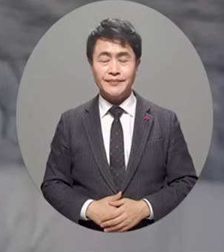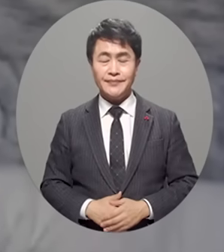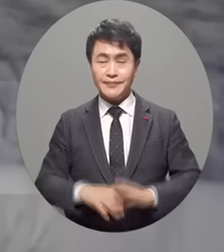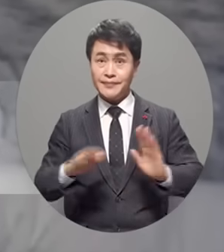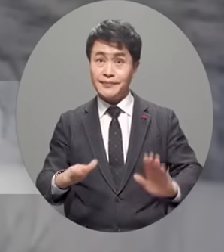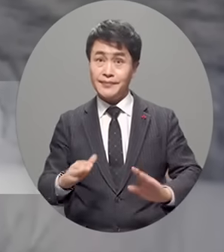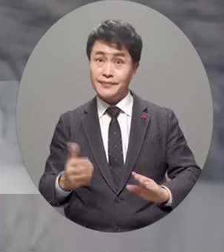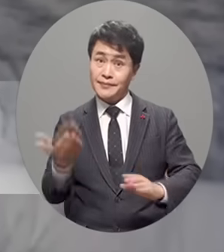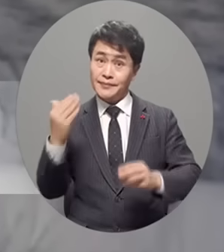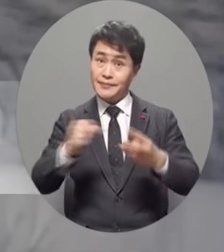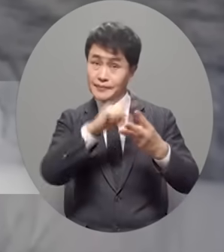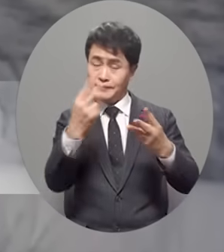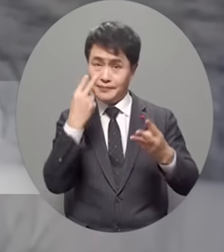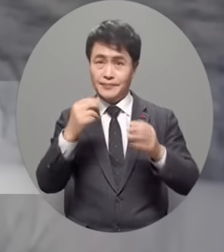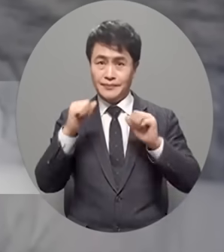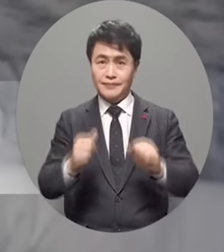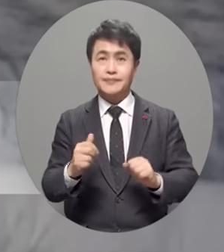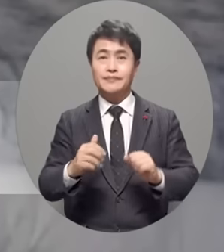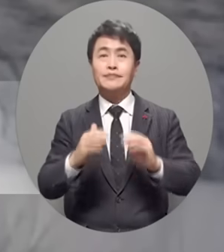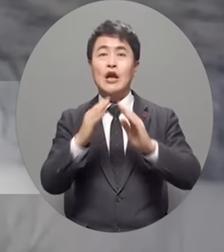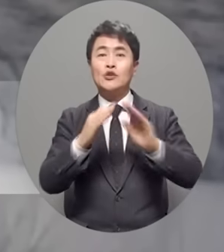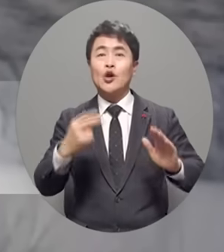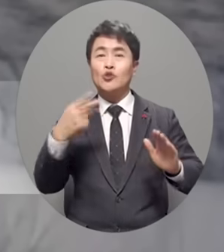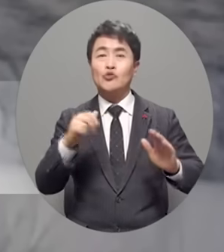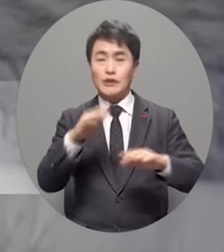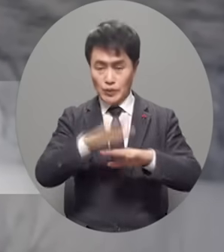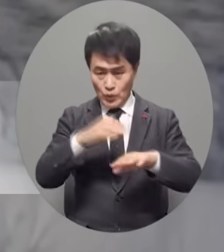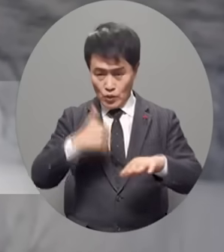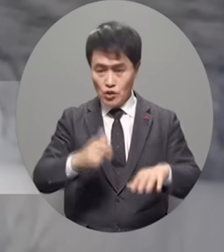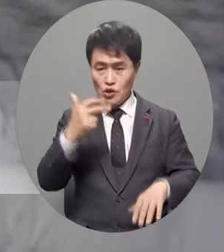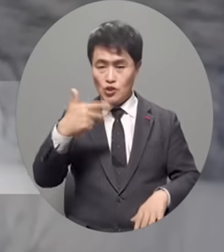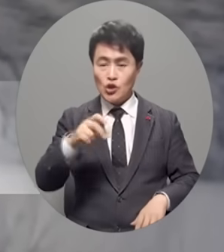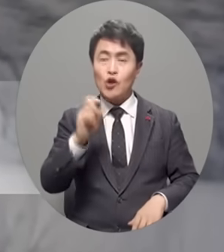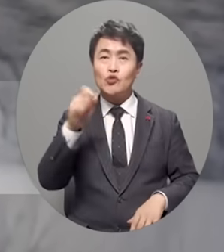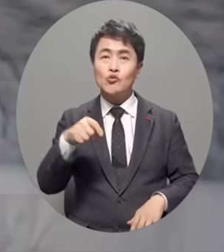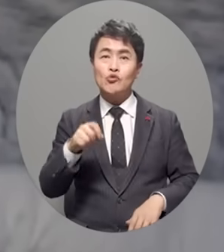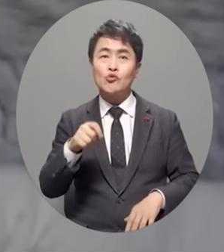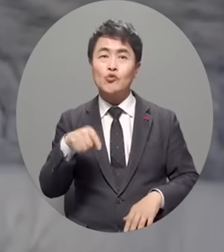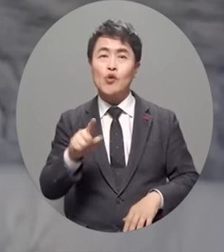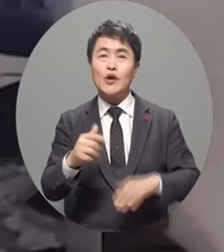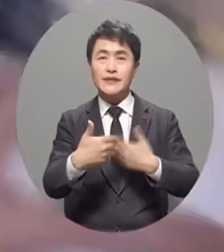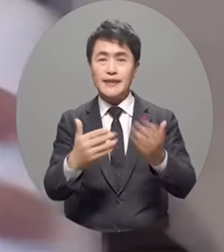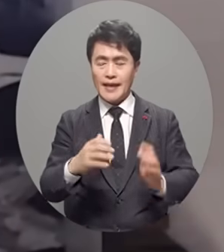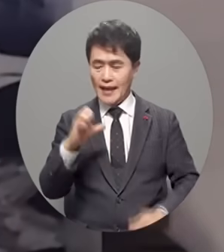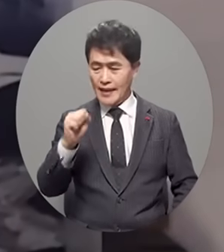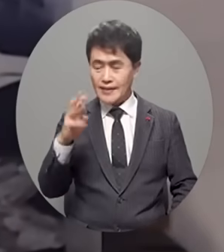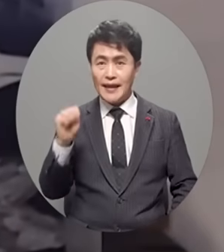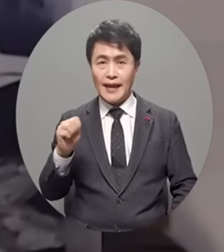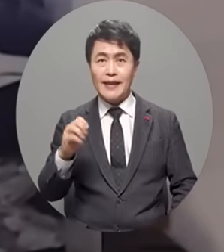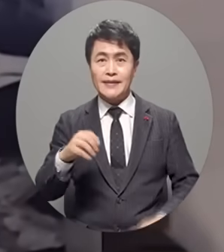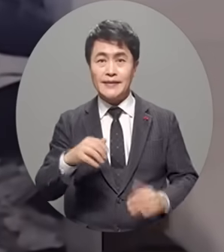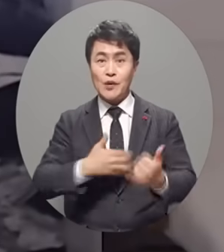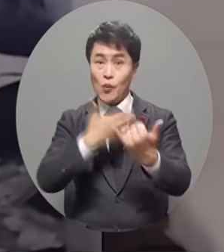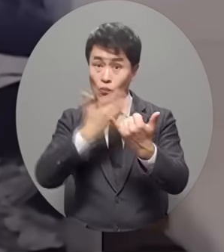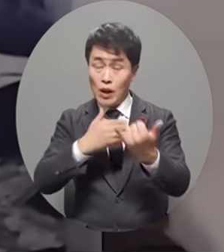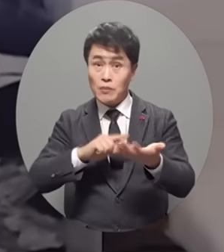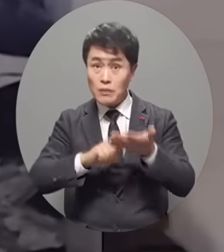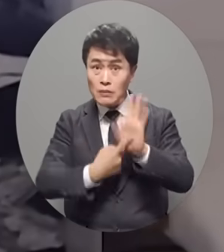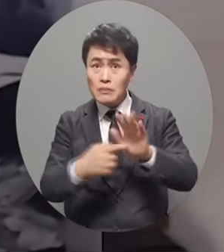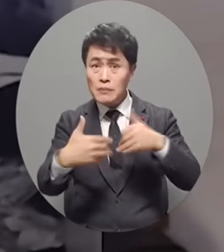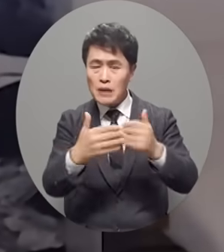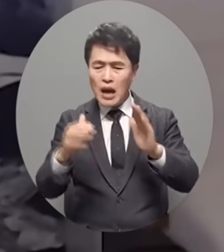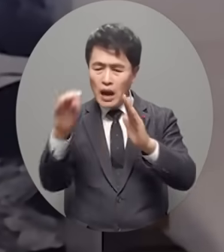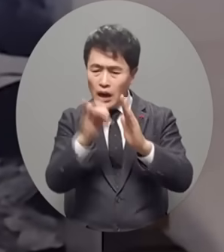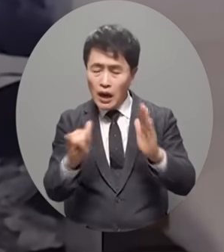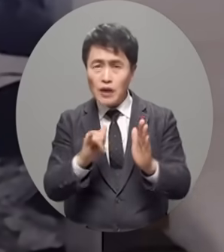지난 3월 미국에 머물던 전두환 씨의 손자 전우원 씨가 SNS 라이브 방송을 시작했습니다. 그리고 일가의 비자금